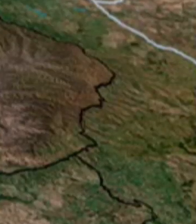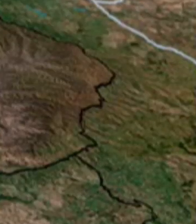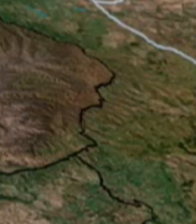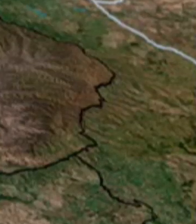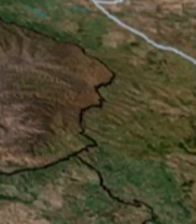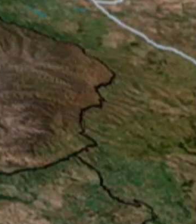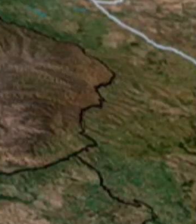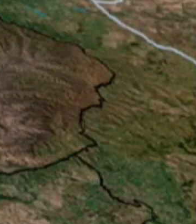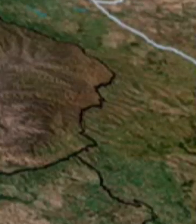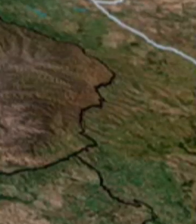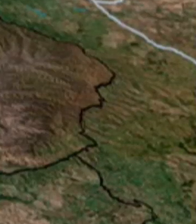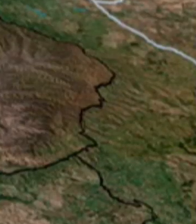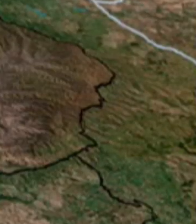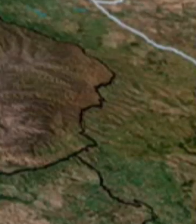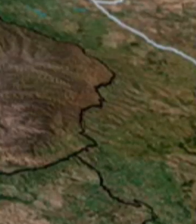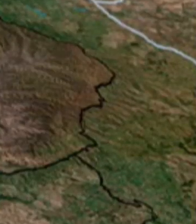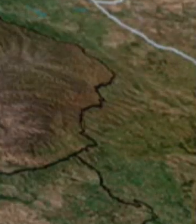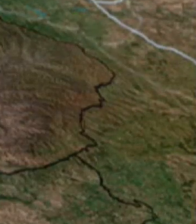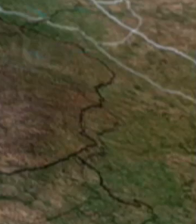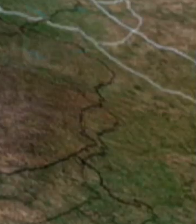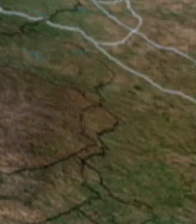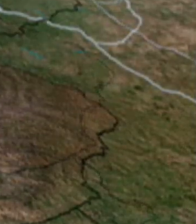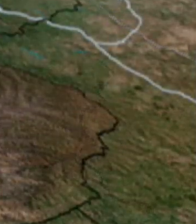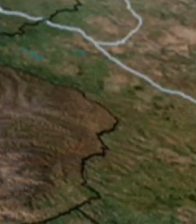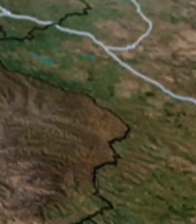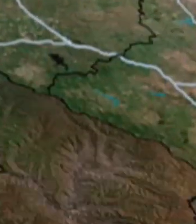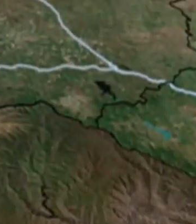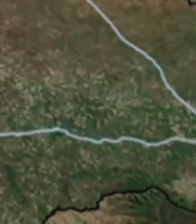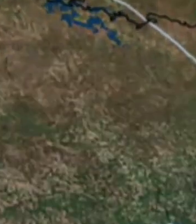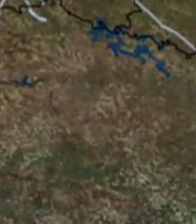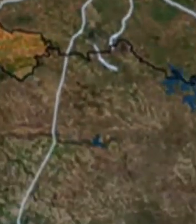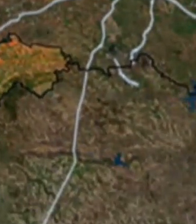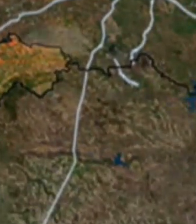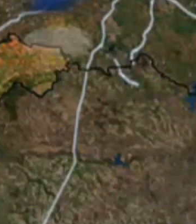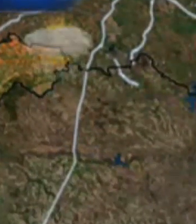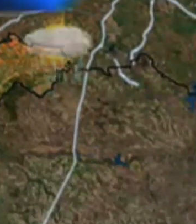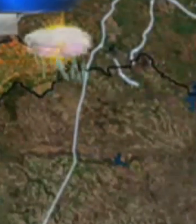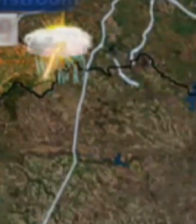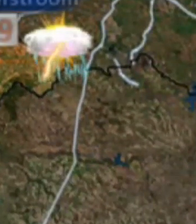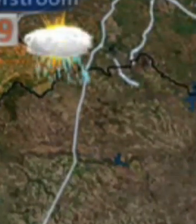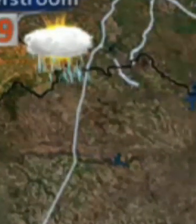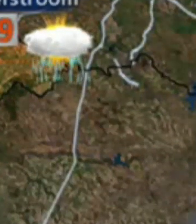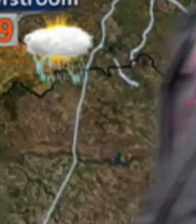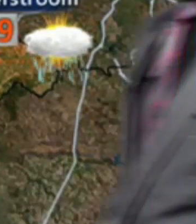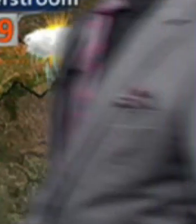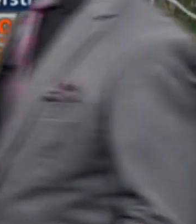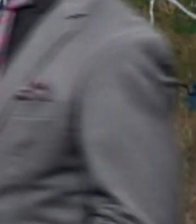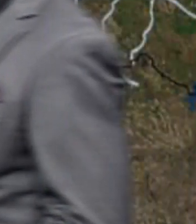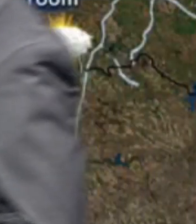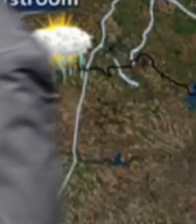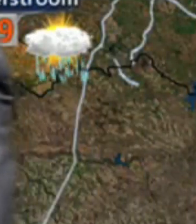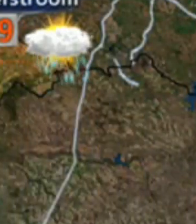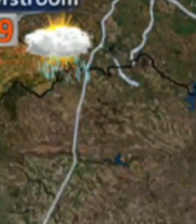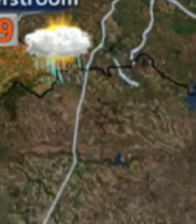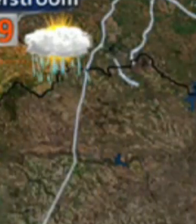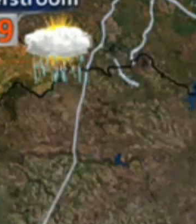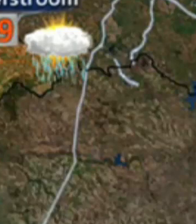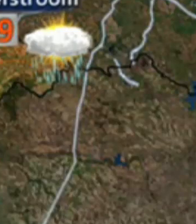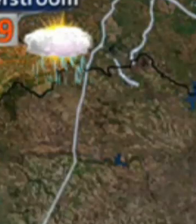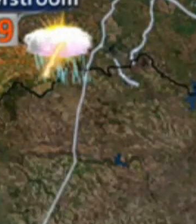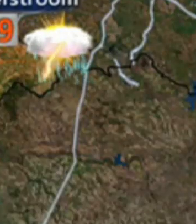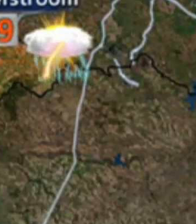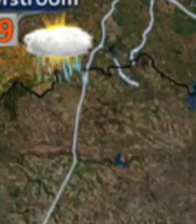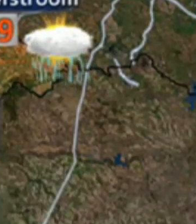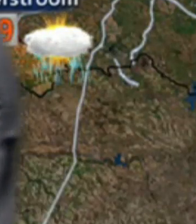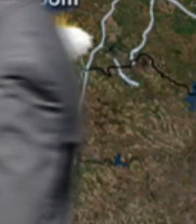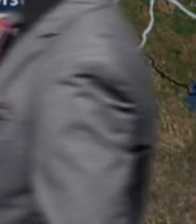tsa di temperature tsa rena go ya go tshele some tsela ka Bethlehem mo go bontsha go tla ba go fodile ka province ya Northwest province go ka moka go bontsha go tla ba go fodile ka Tosca di